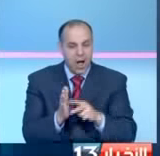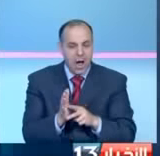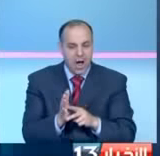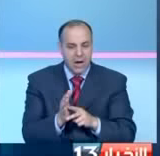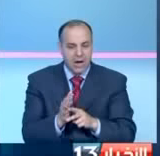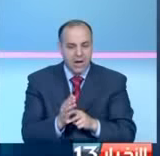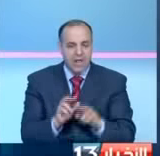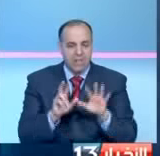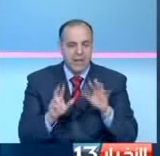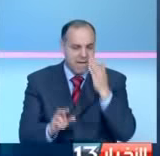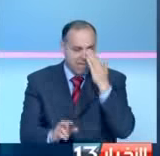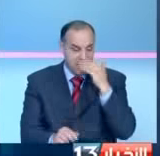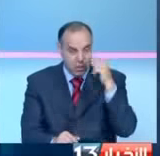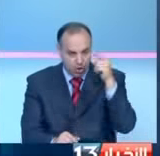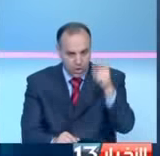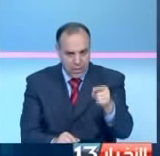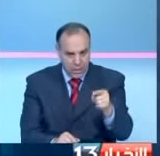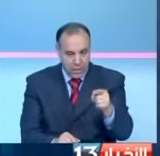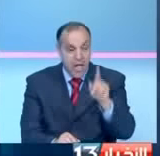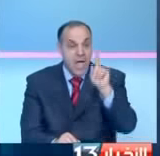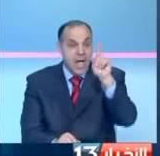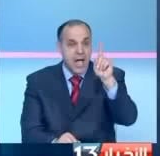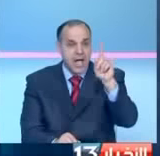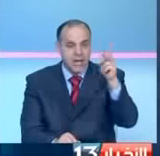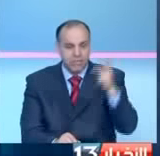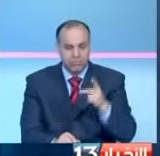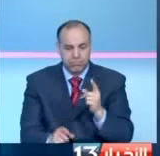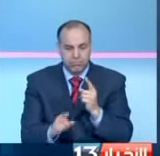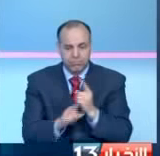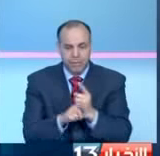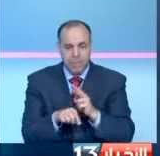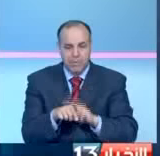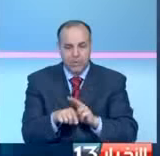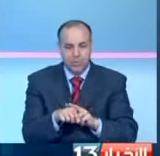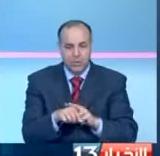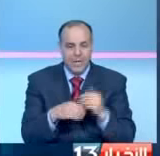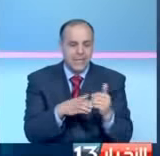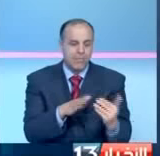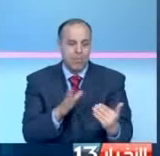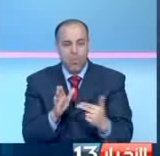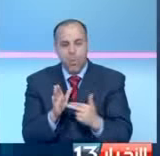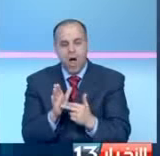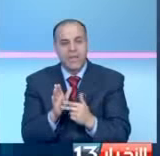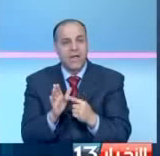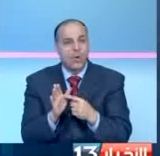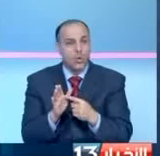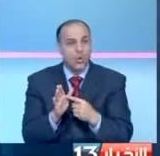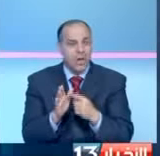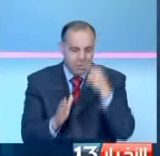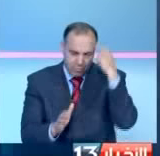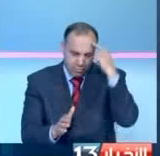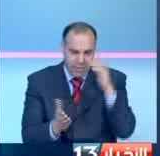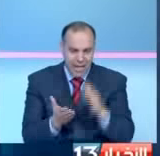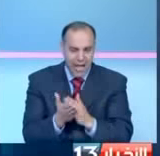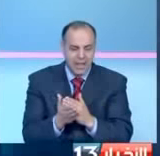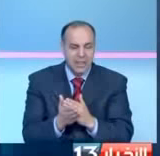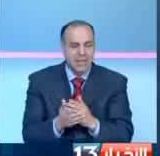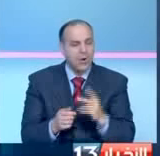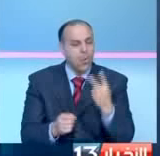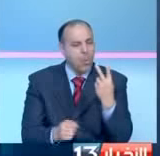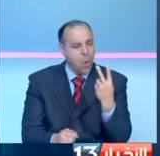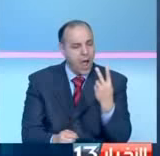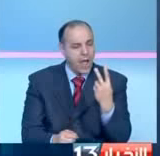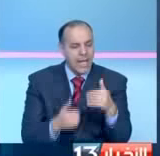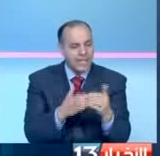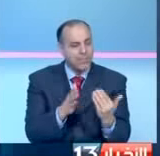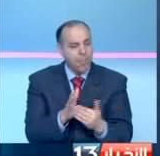في 8 فبراير المقبل. جاء ذلك خلال لقائه بوفد من المعارضة الذي عبر عن أمله في تشكيل وفد موحد